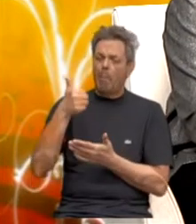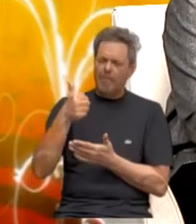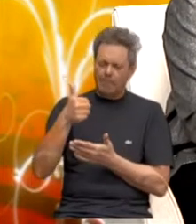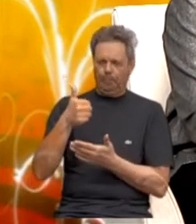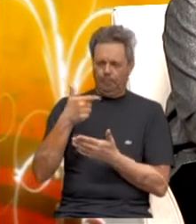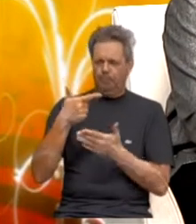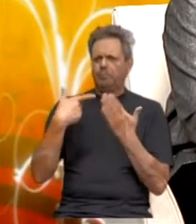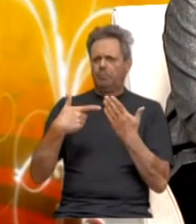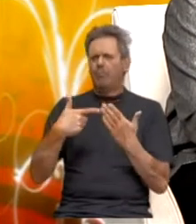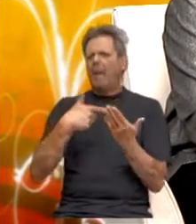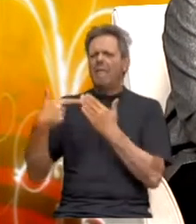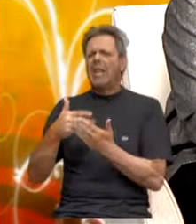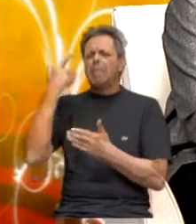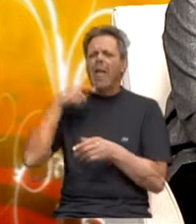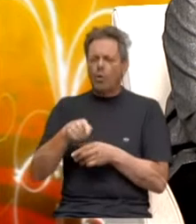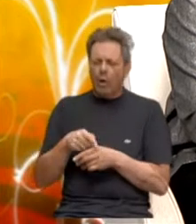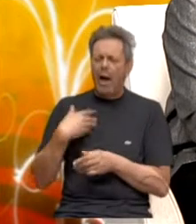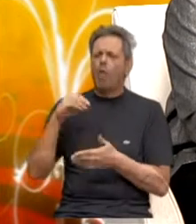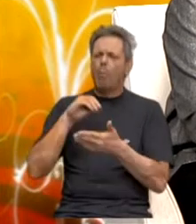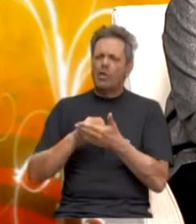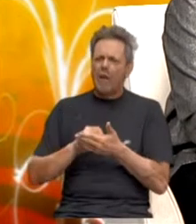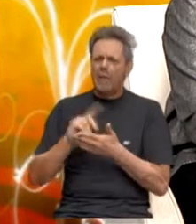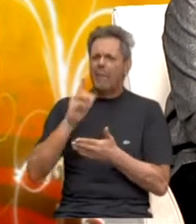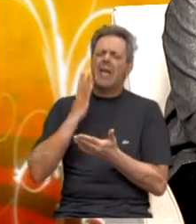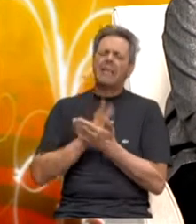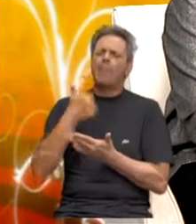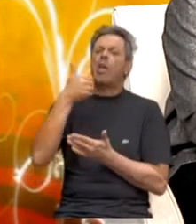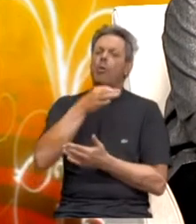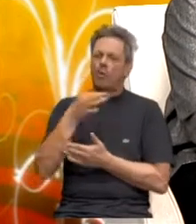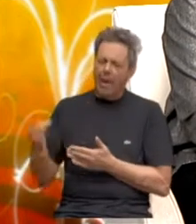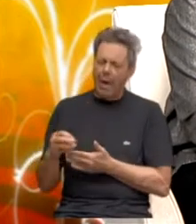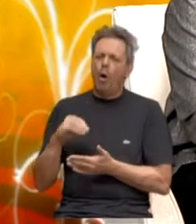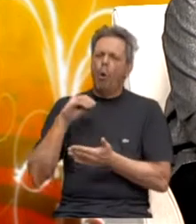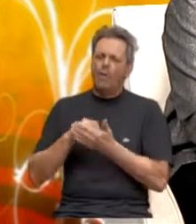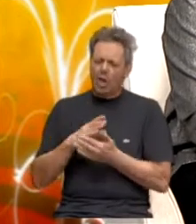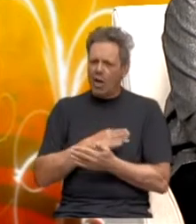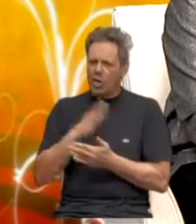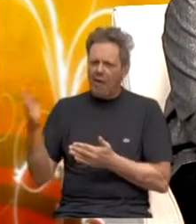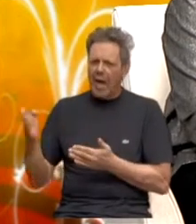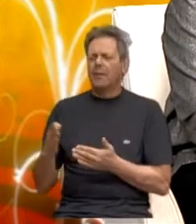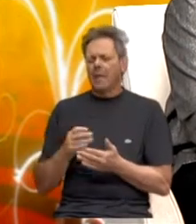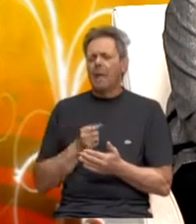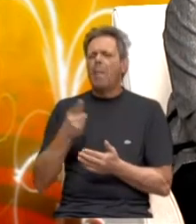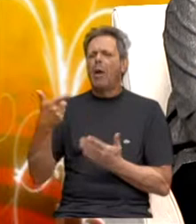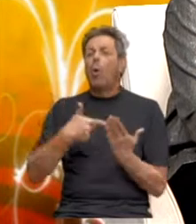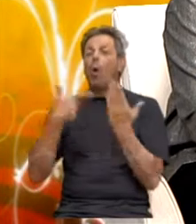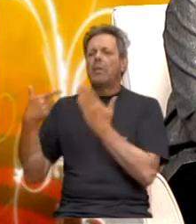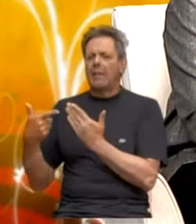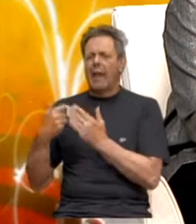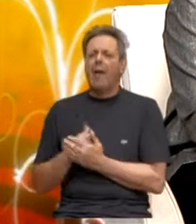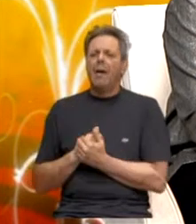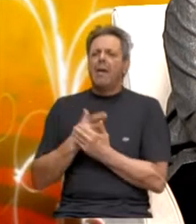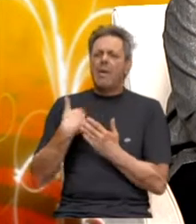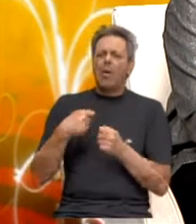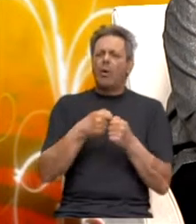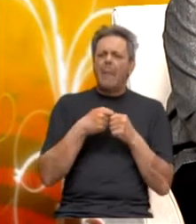prije toga, ali obilježavanje ove godine nije samo jednog dana. Obilježavanje će trajati nekoliko tjedana i